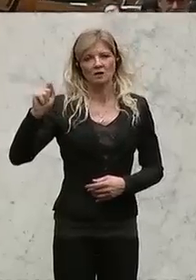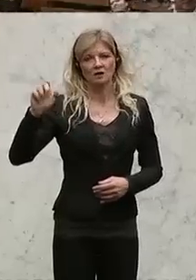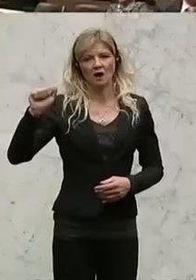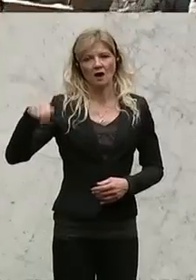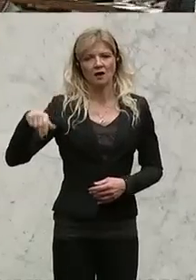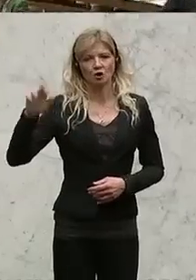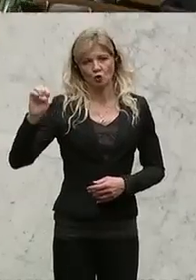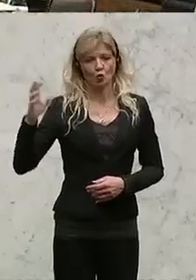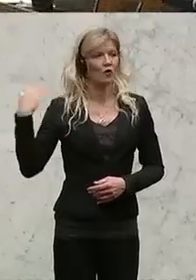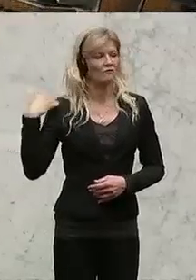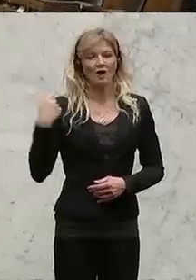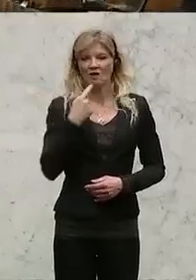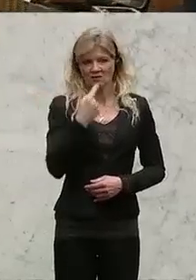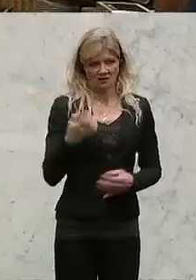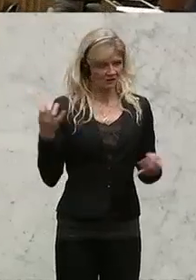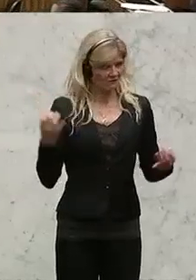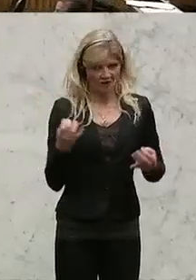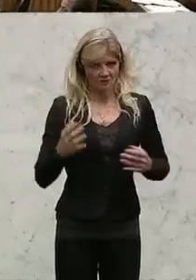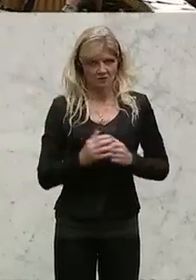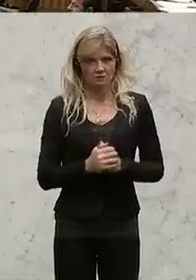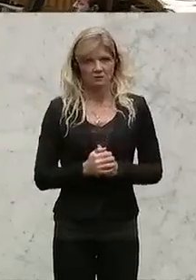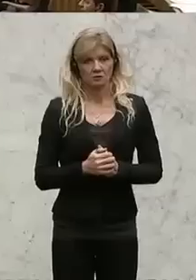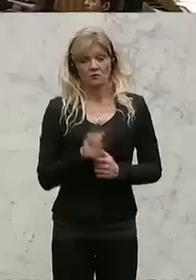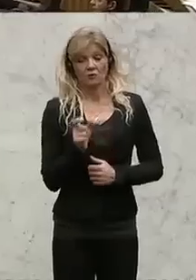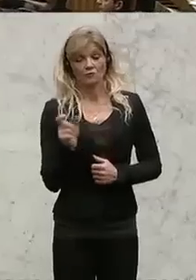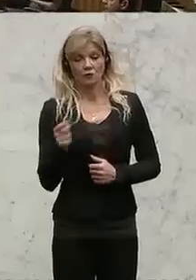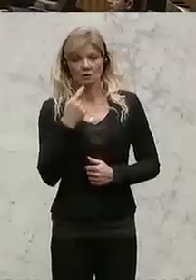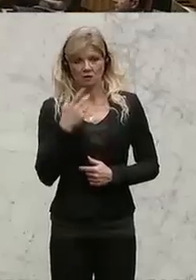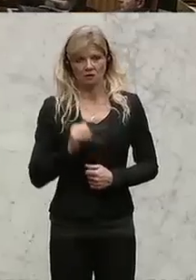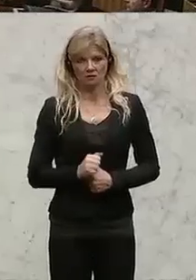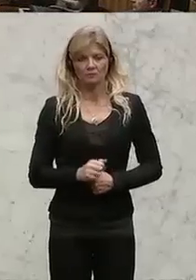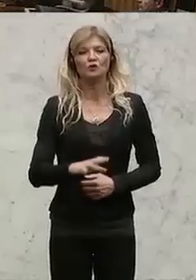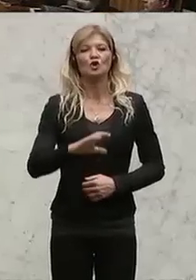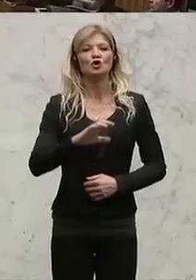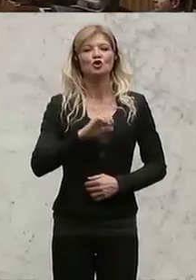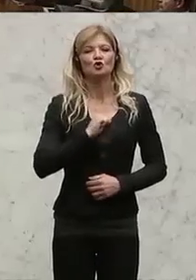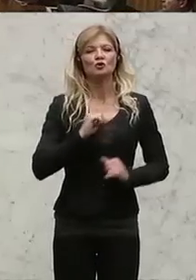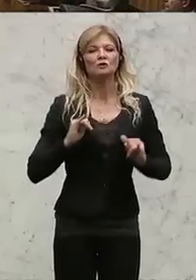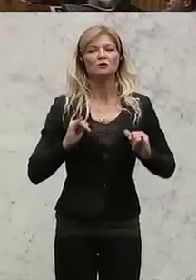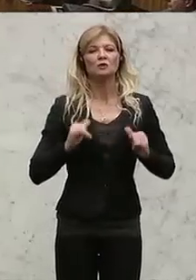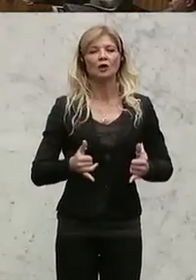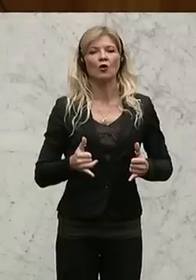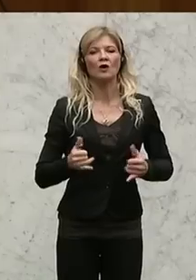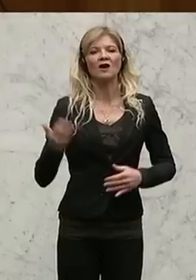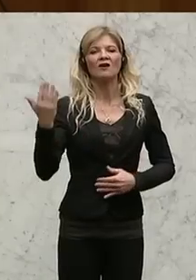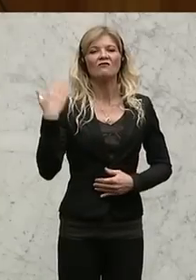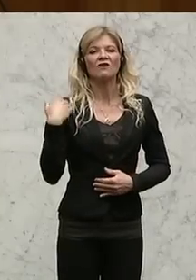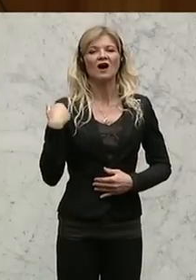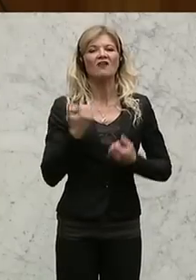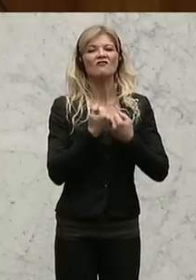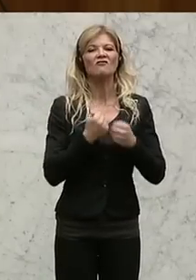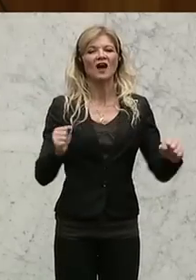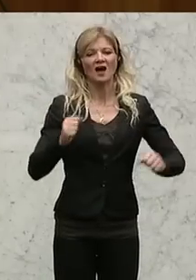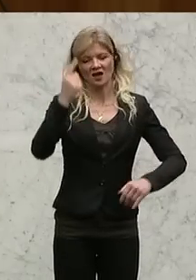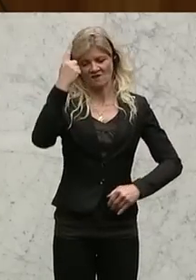hat. Er hat wörtlich gesagt, Südtirol habe sich freiwillig Italien